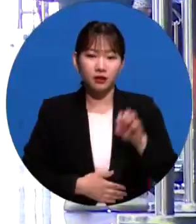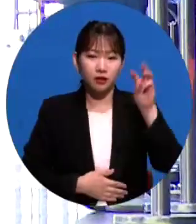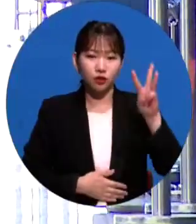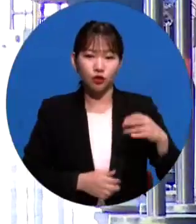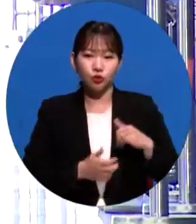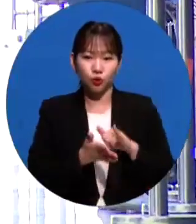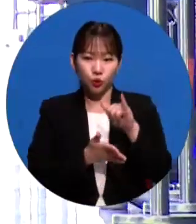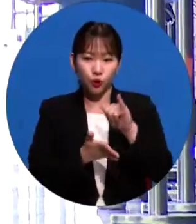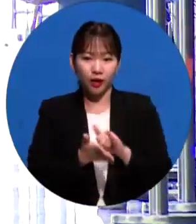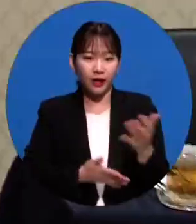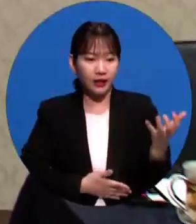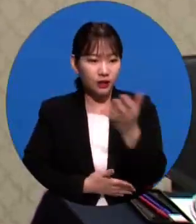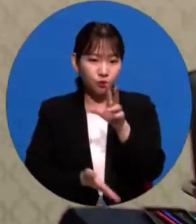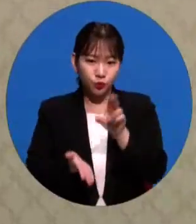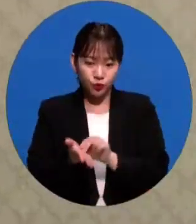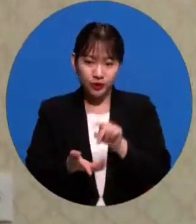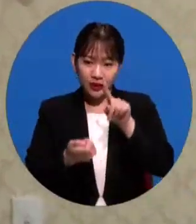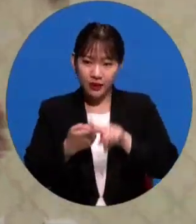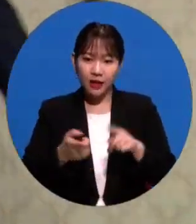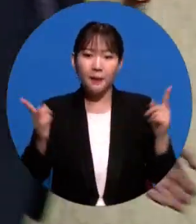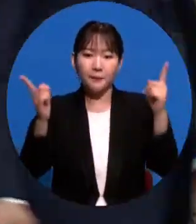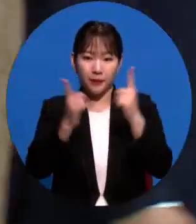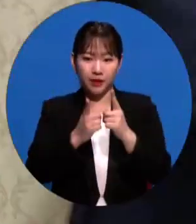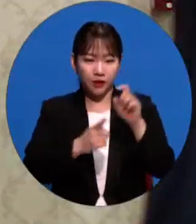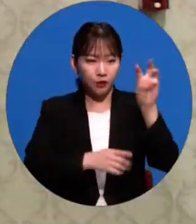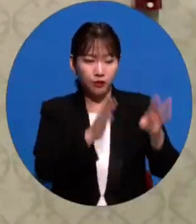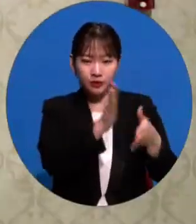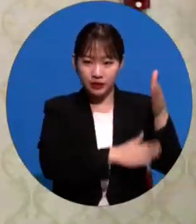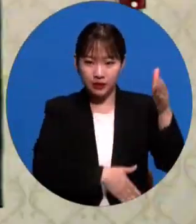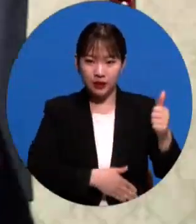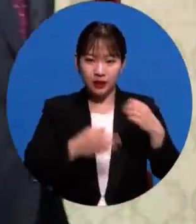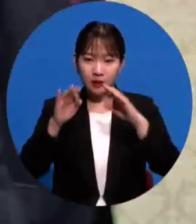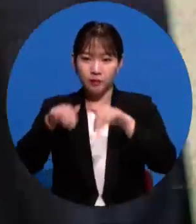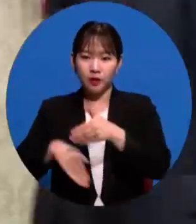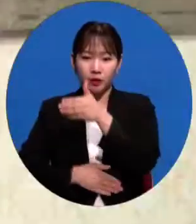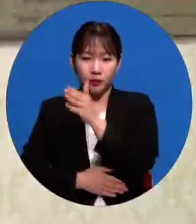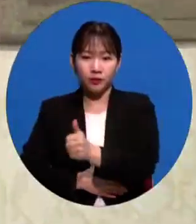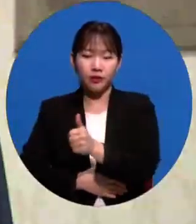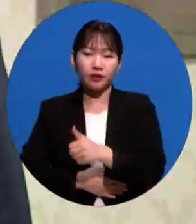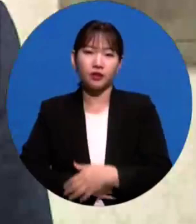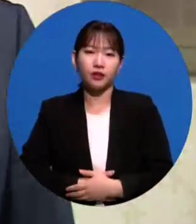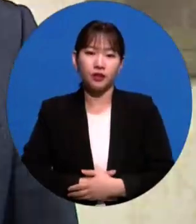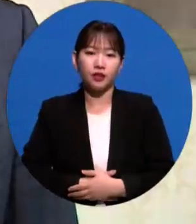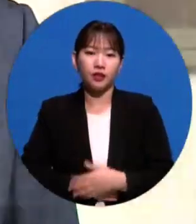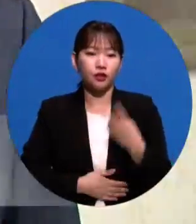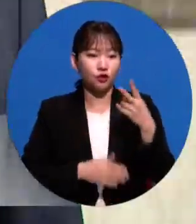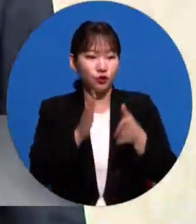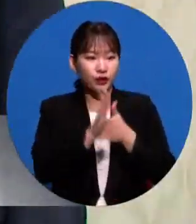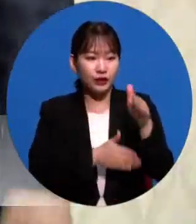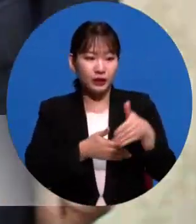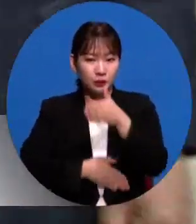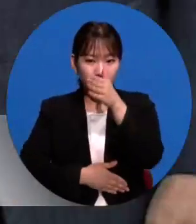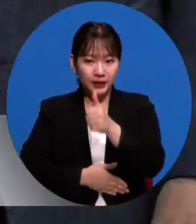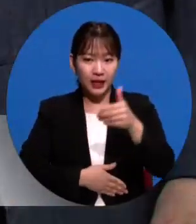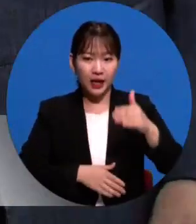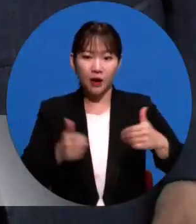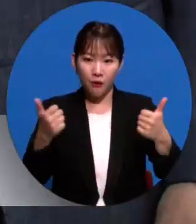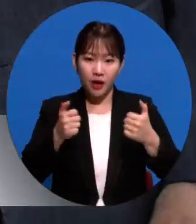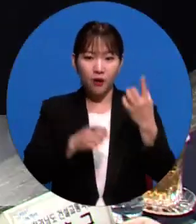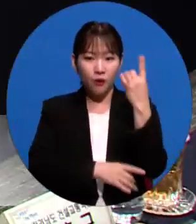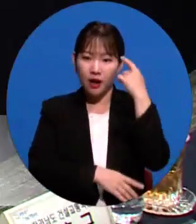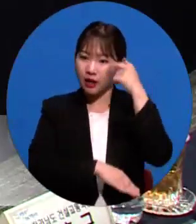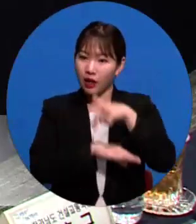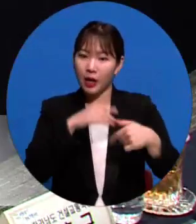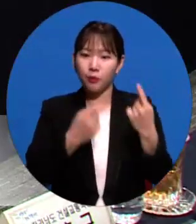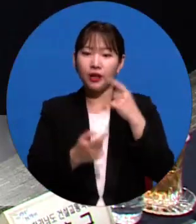광주 군공항 이전 문제를 놓고 만난 강기정 광주시장과 김영록 전남지사. 양 시도지사의 회의는 당초